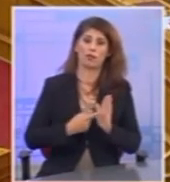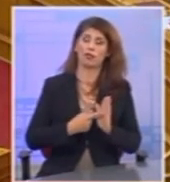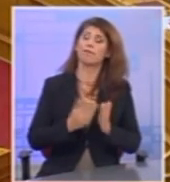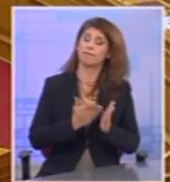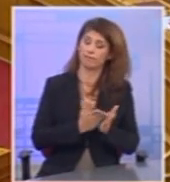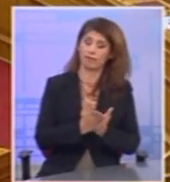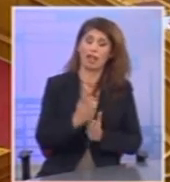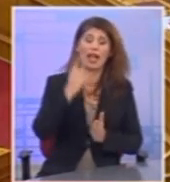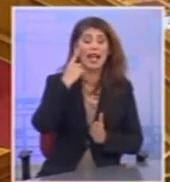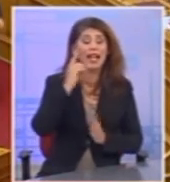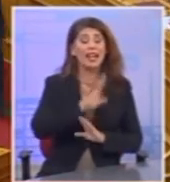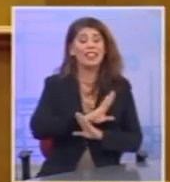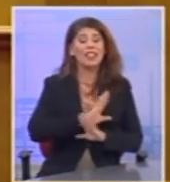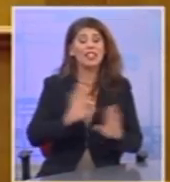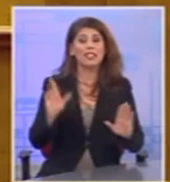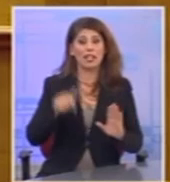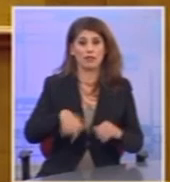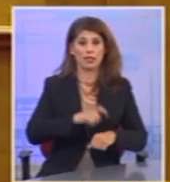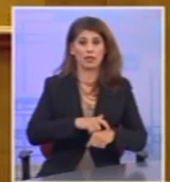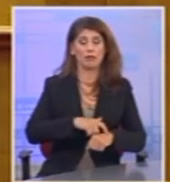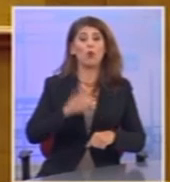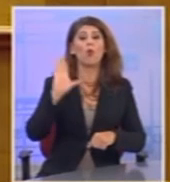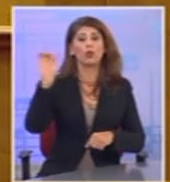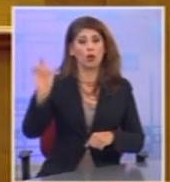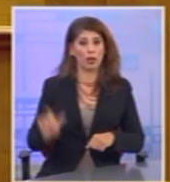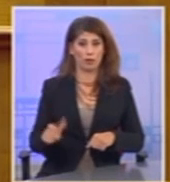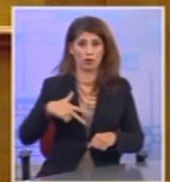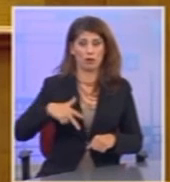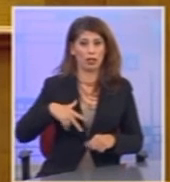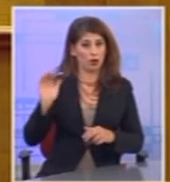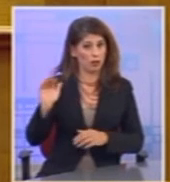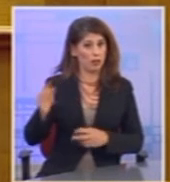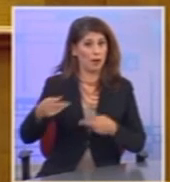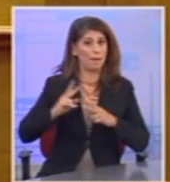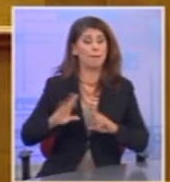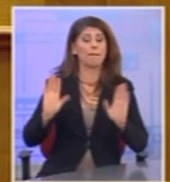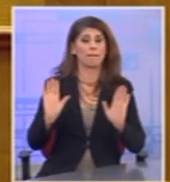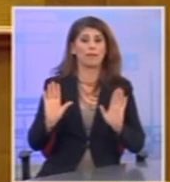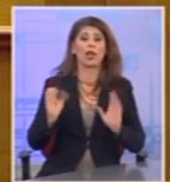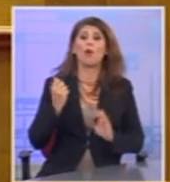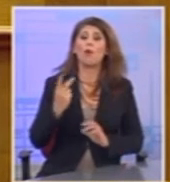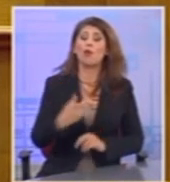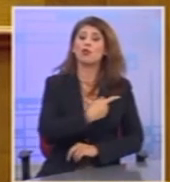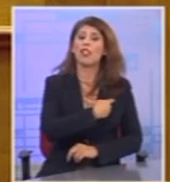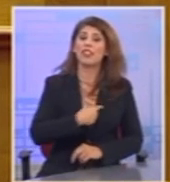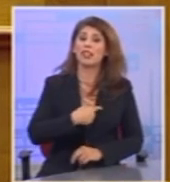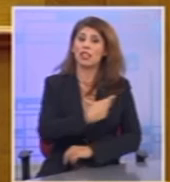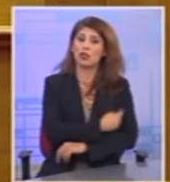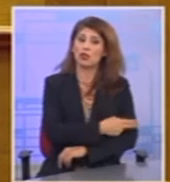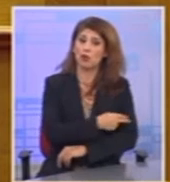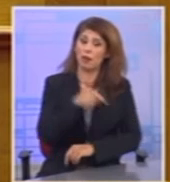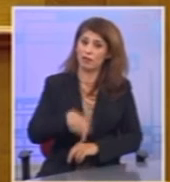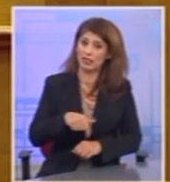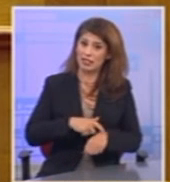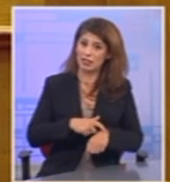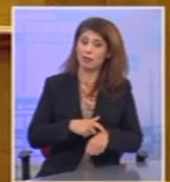δεν ξέρει αυτή τη στιγμή, και φαντάζομαι ούτε ο ίδιος ο Υπουργός, γιατί τον ρωτήσαμε και δεν μας έδωσε απάντηση, πόσους διοικητές νοσοκομείων εν ενεργεία